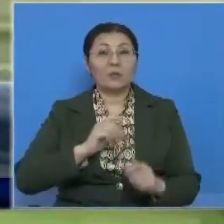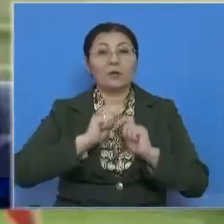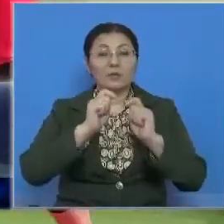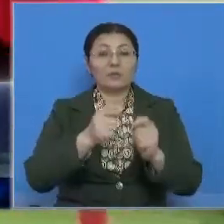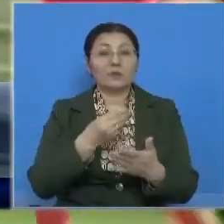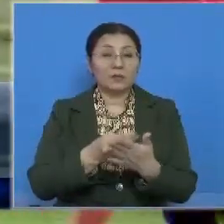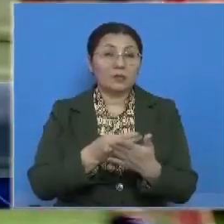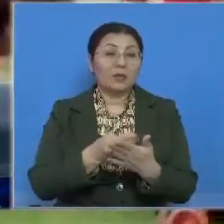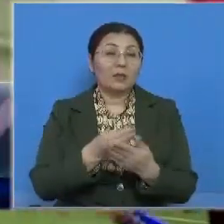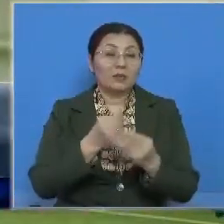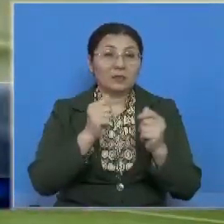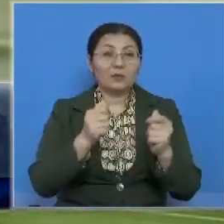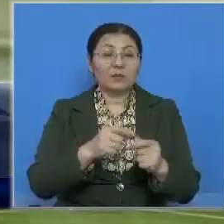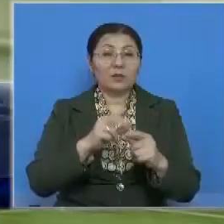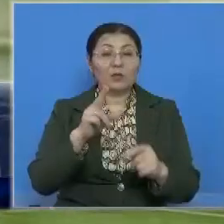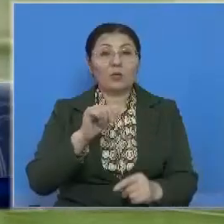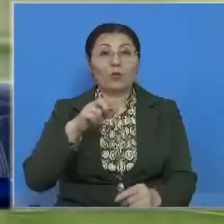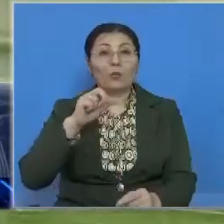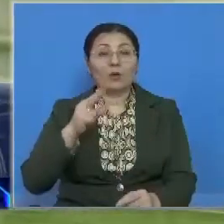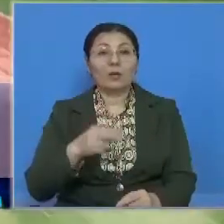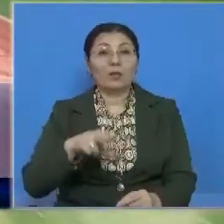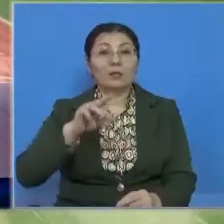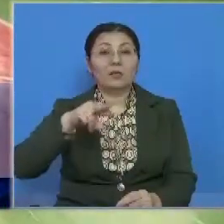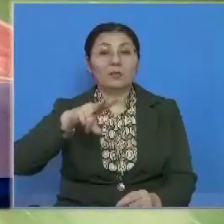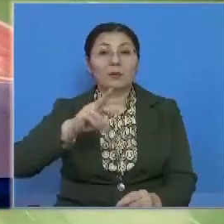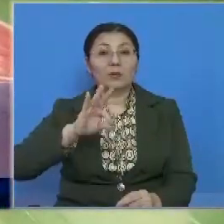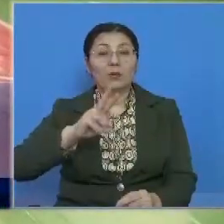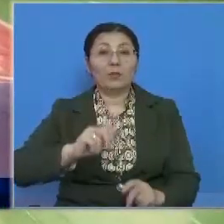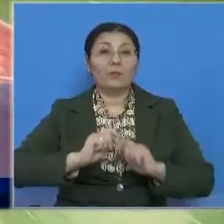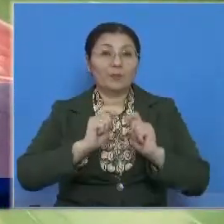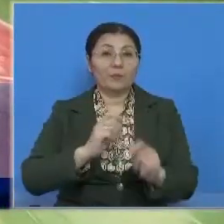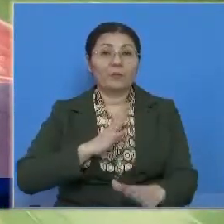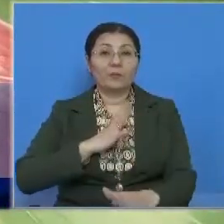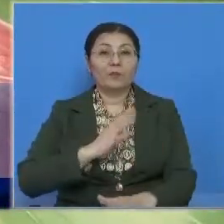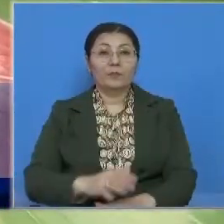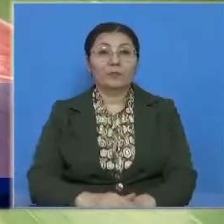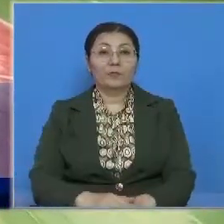денежными призами, а также кубками и дипломами. Зарина Утбанова, Самат Каликенов, телеканал Актобе.